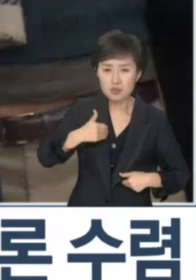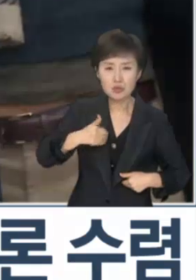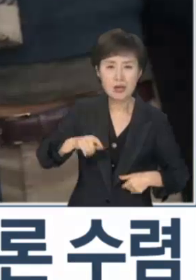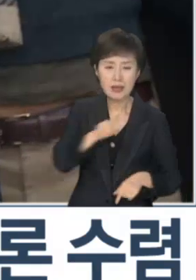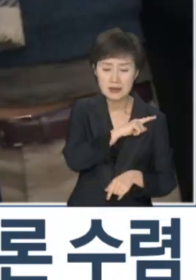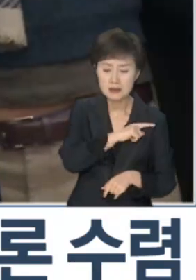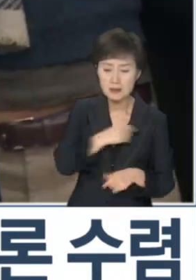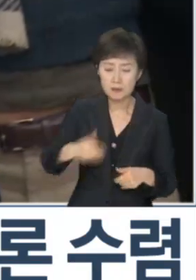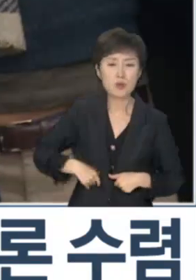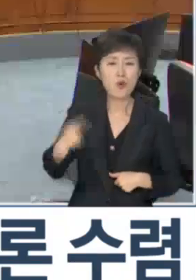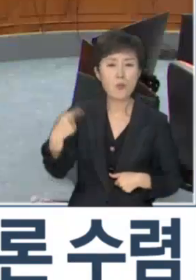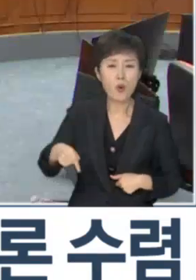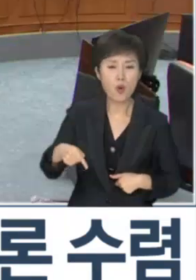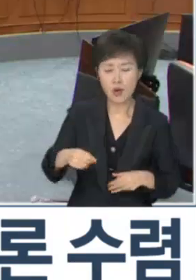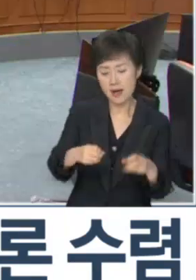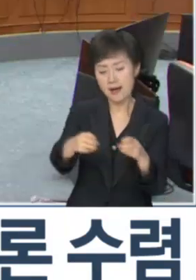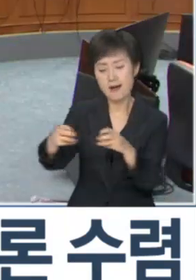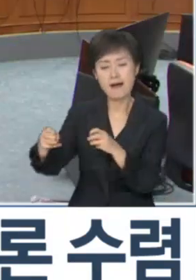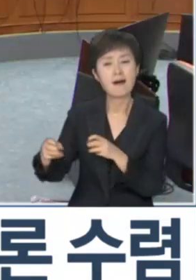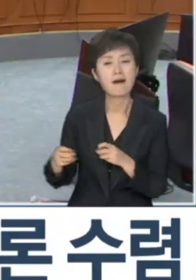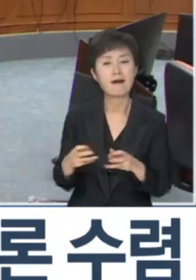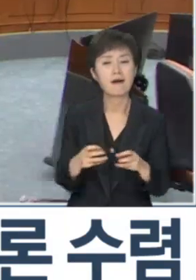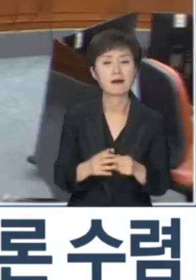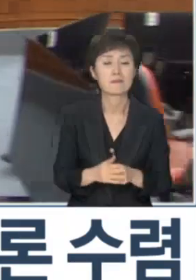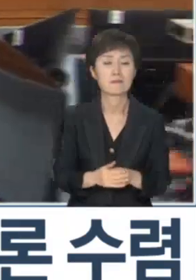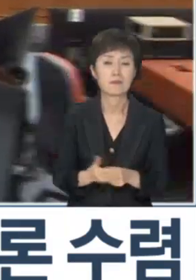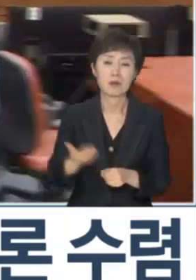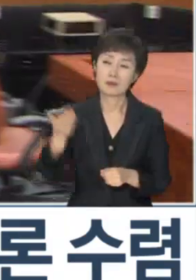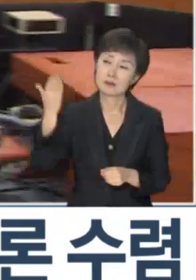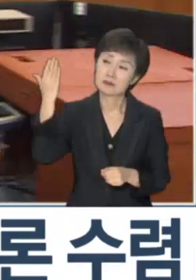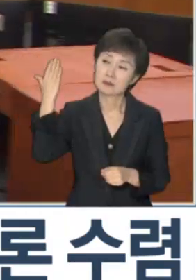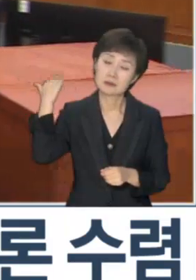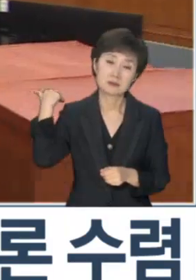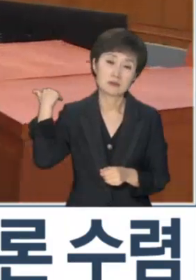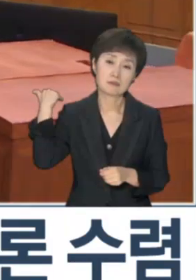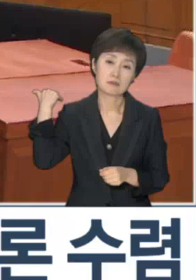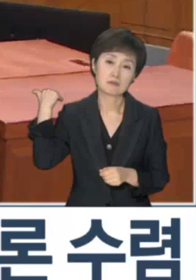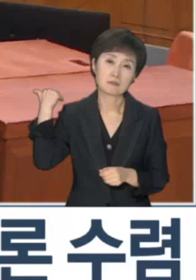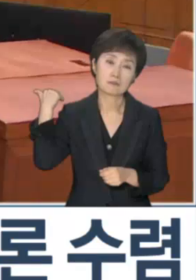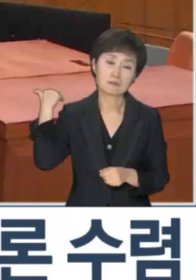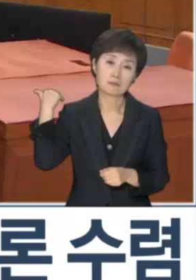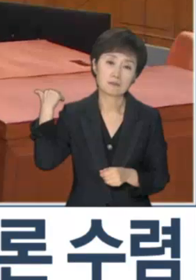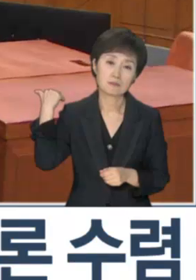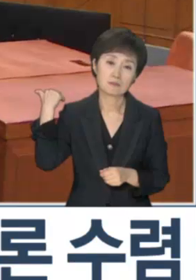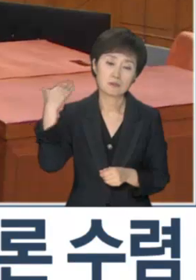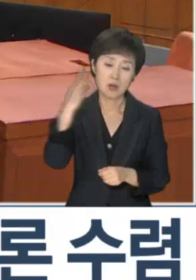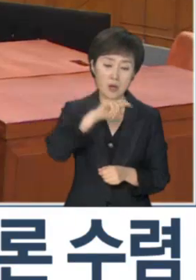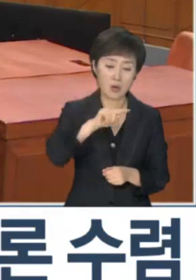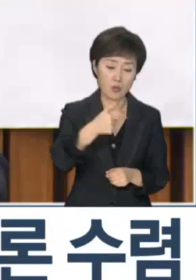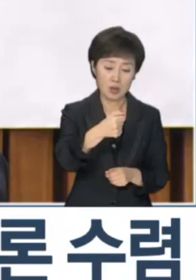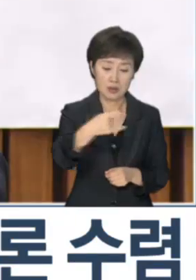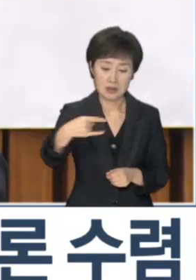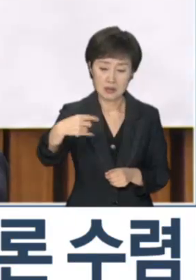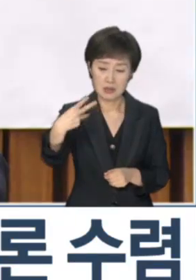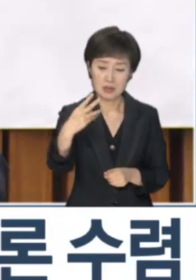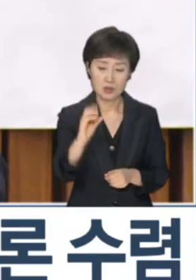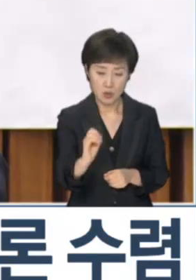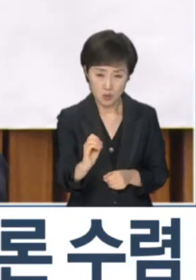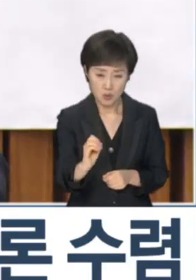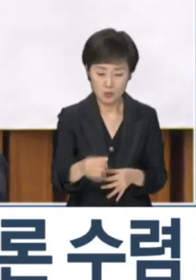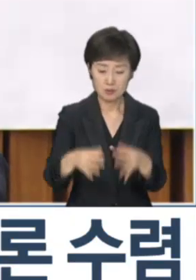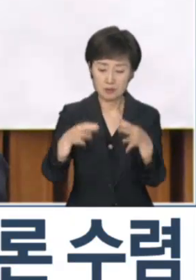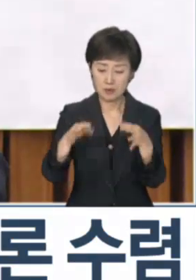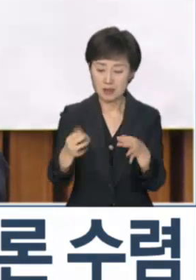봤을 때는 현재까지는 뭐 과거에 뭐 지난번에는 뭐 그 원희룡 장관이라든가